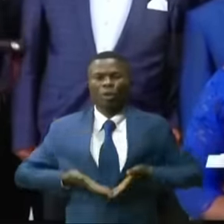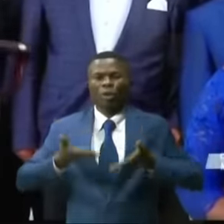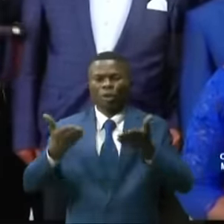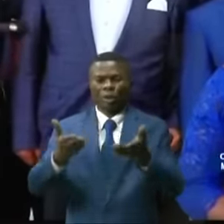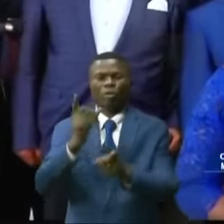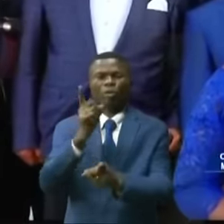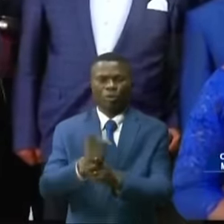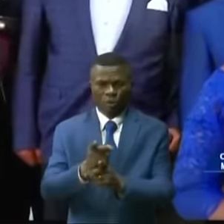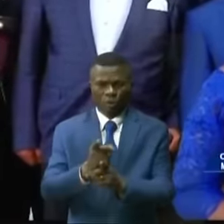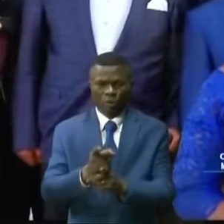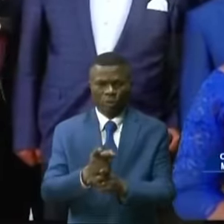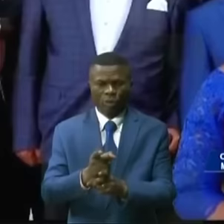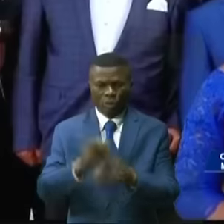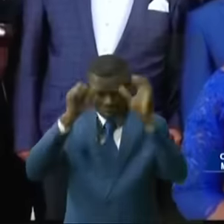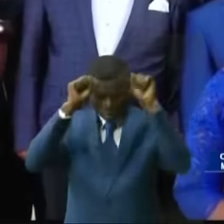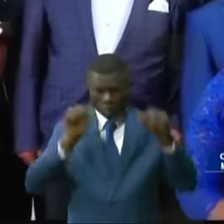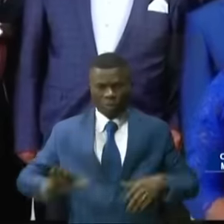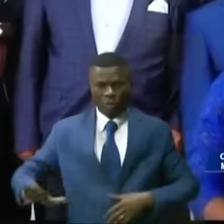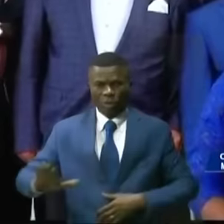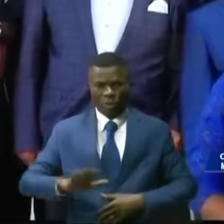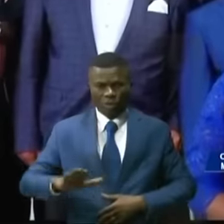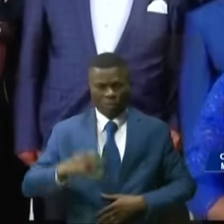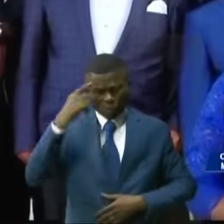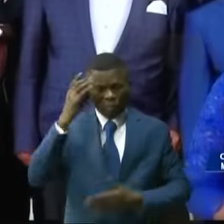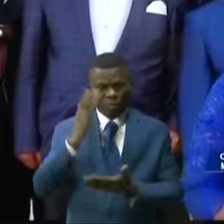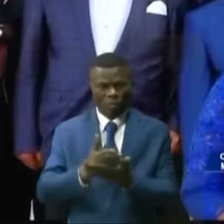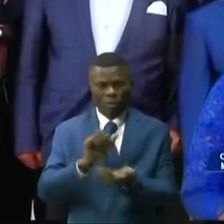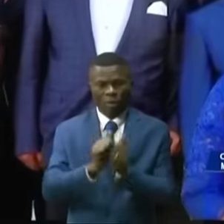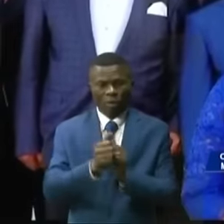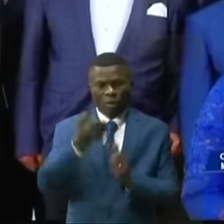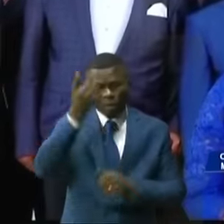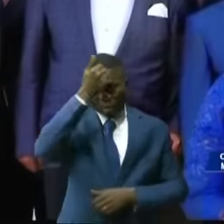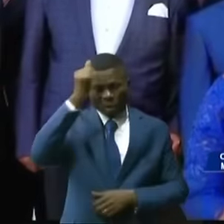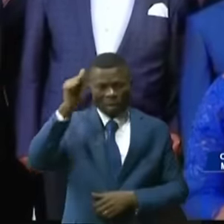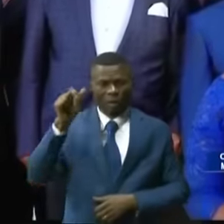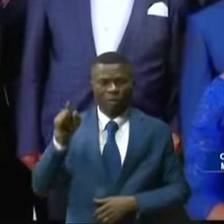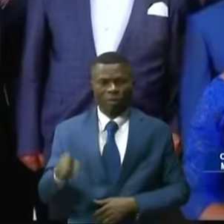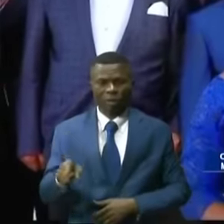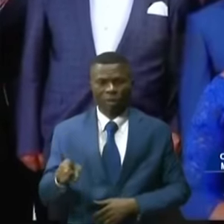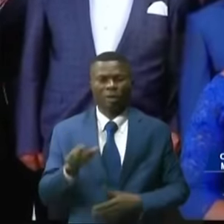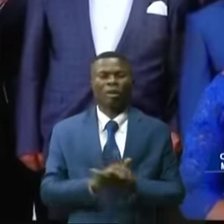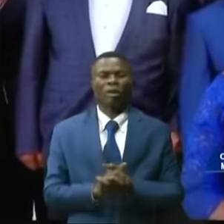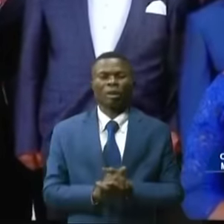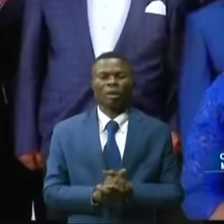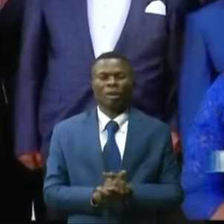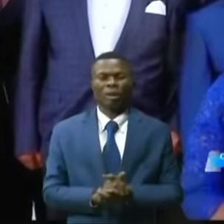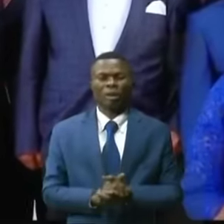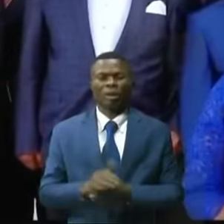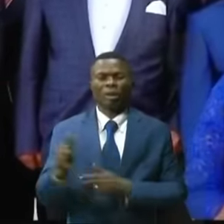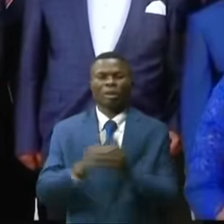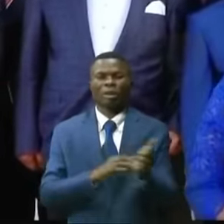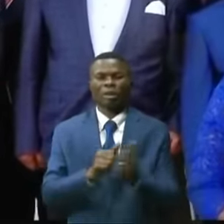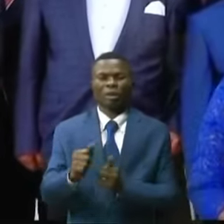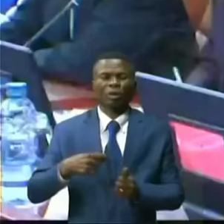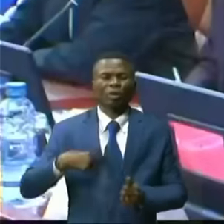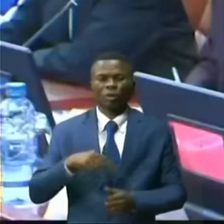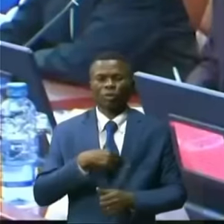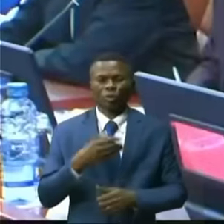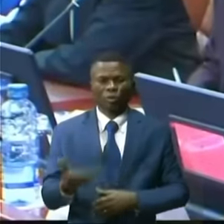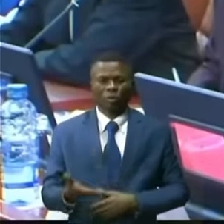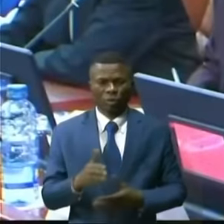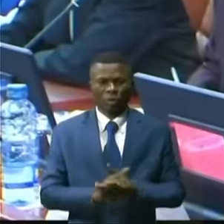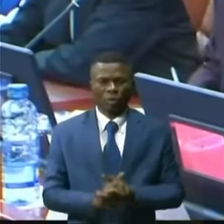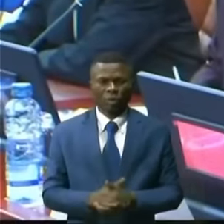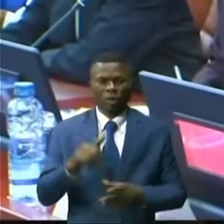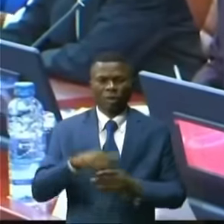concrètes au chef de l'État pour mettre fin à cette à cette situation qui nous revient chaque année dans